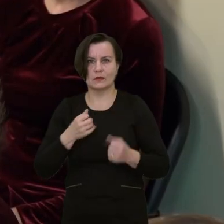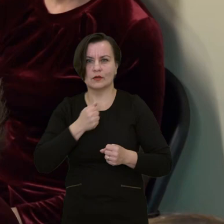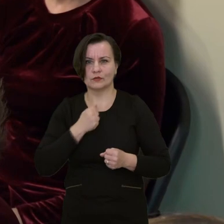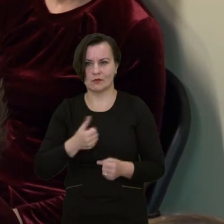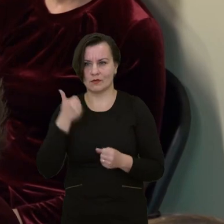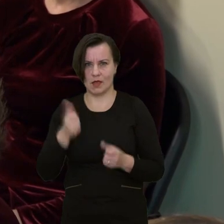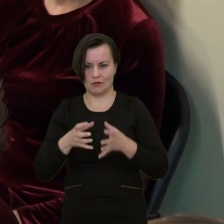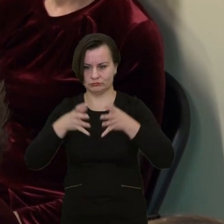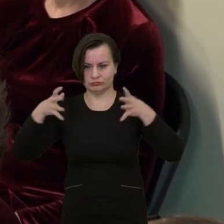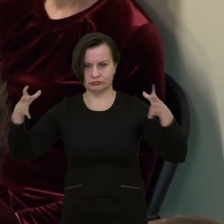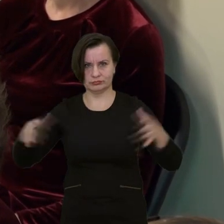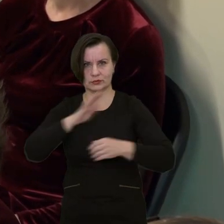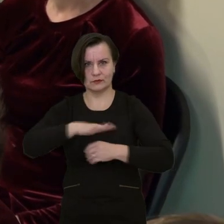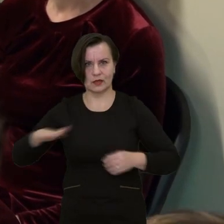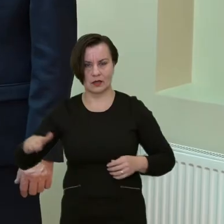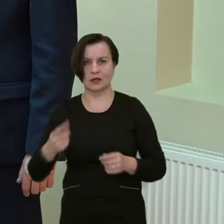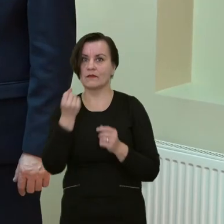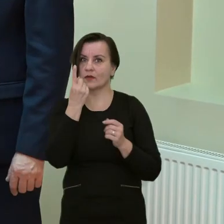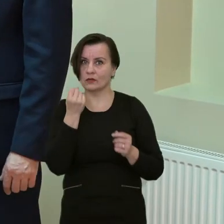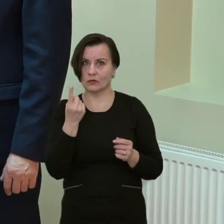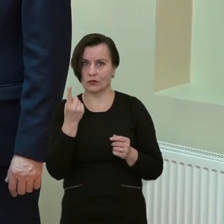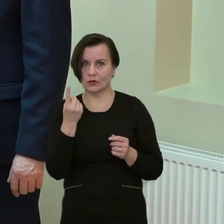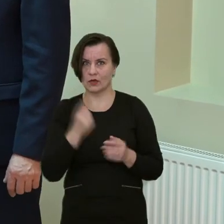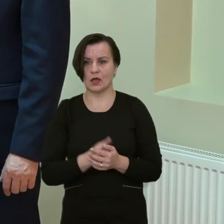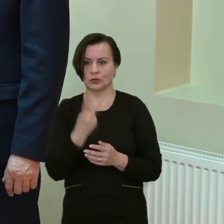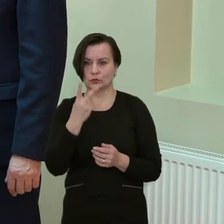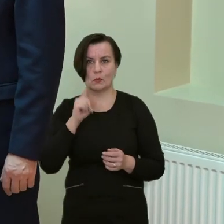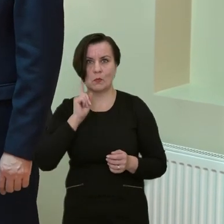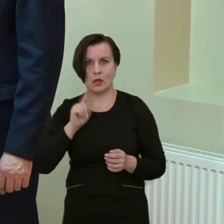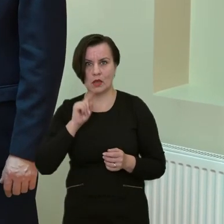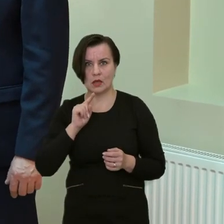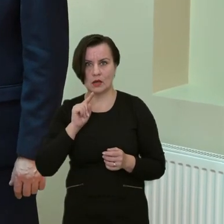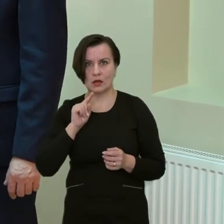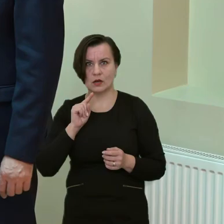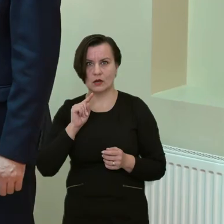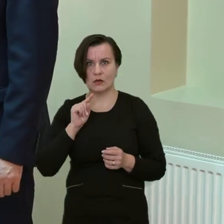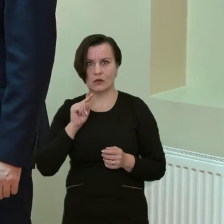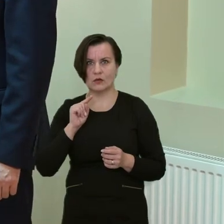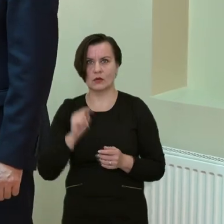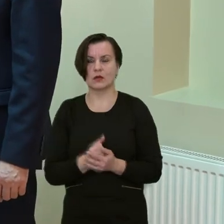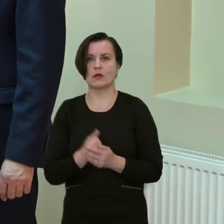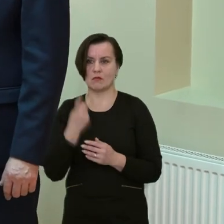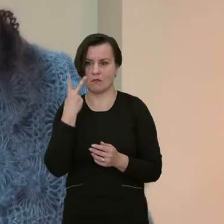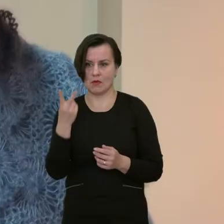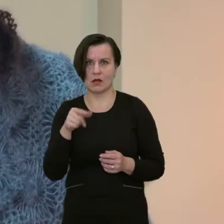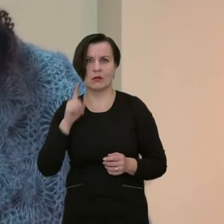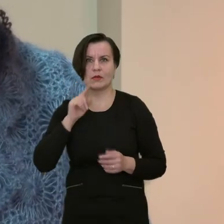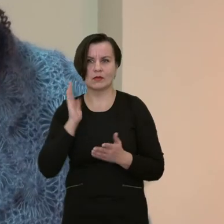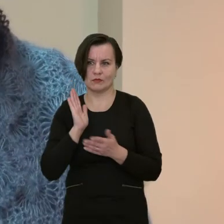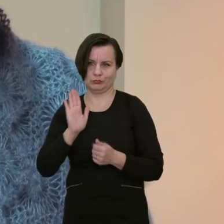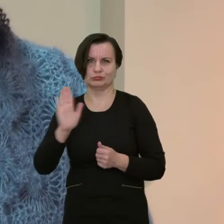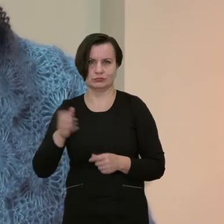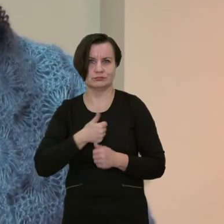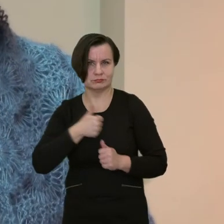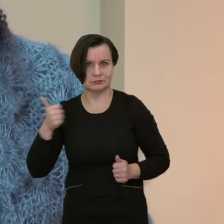didelį būrį vaikų, 11, iš kurių 2 berniukai. Nu ir matosi, kad tie berniukai taip pat